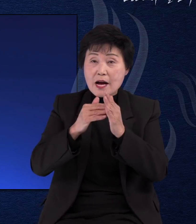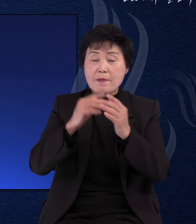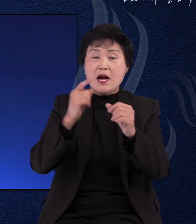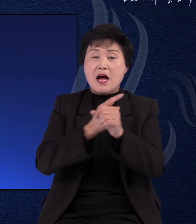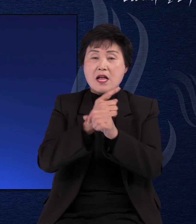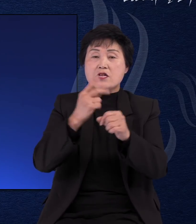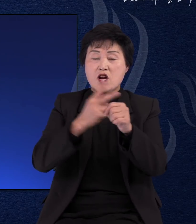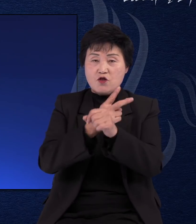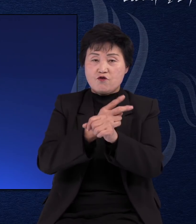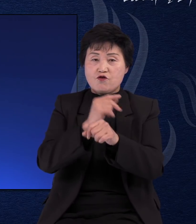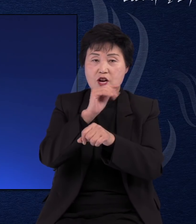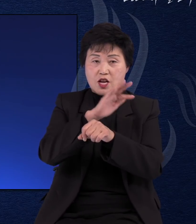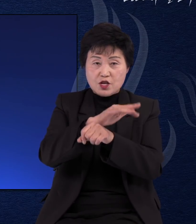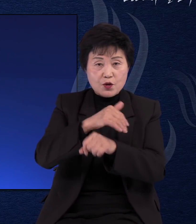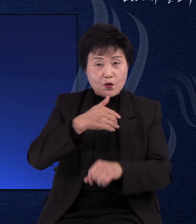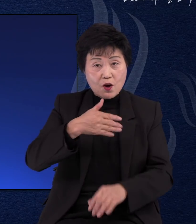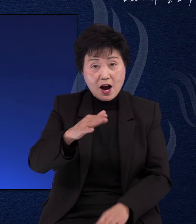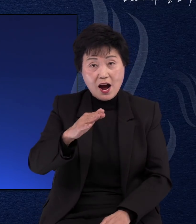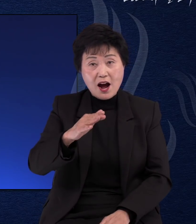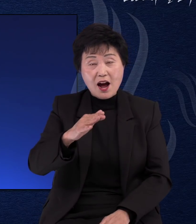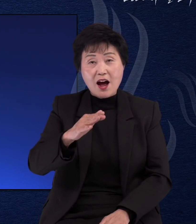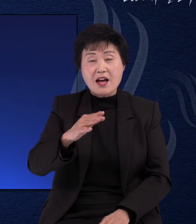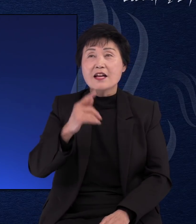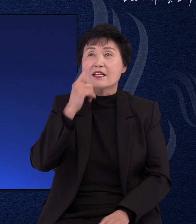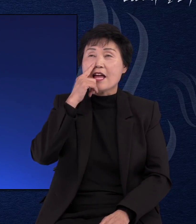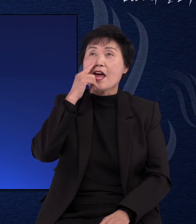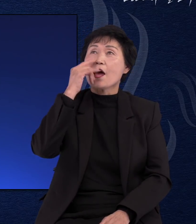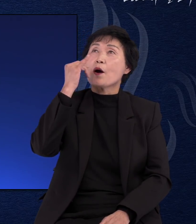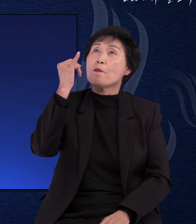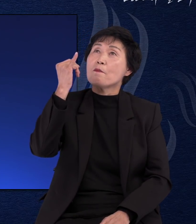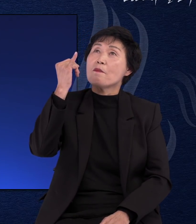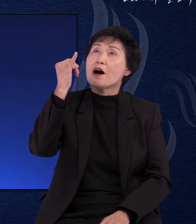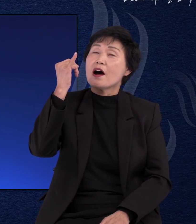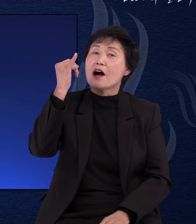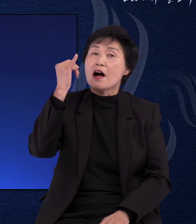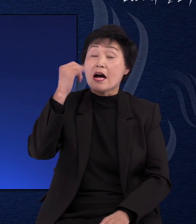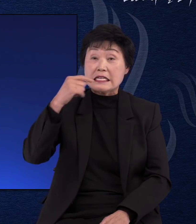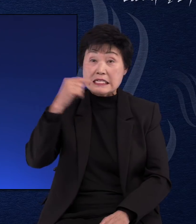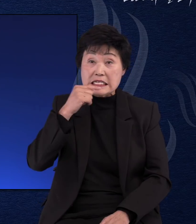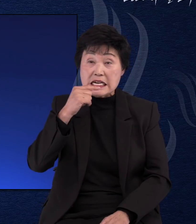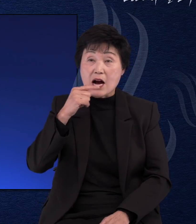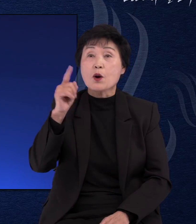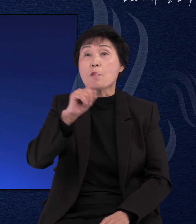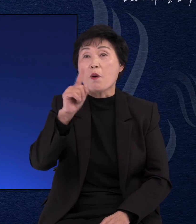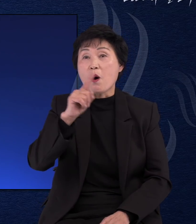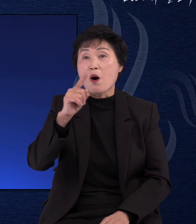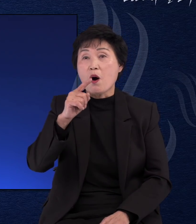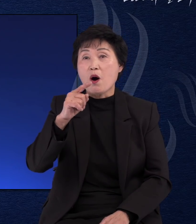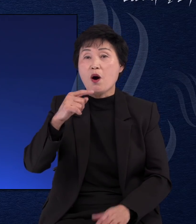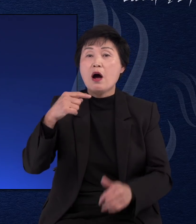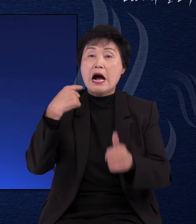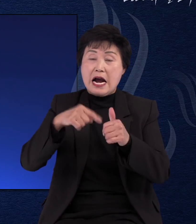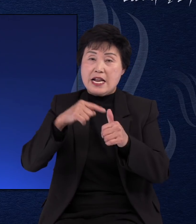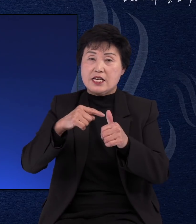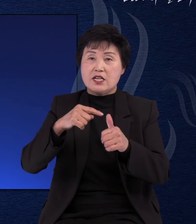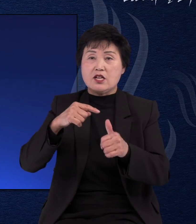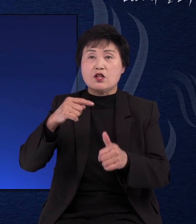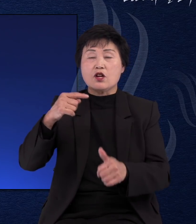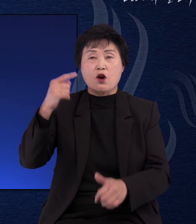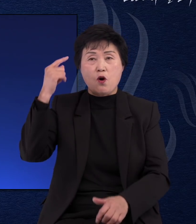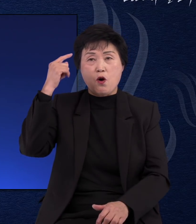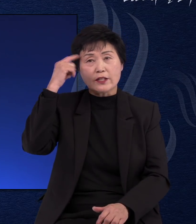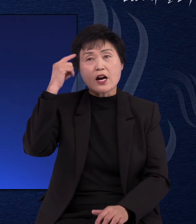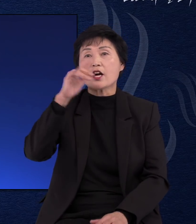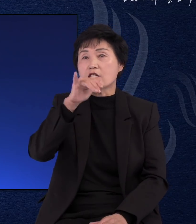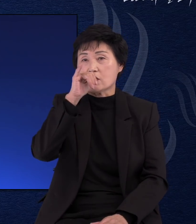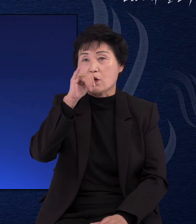내려오는 그곳에 내려와서, 저희 어머님은 철저한 교육 철학이 어릴 적부터 변함없는 교육 철학이 있습니다. 저희 어머님의